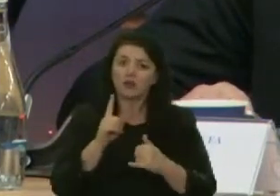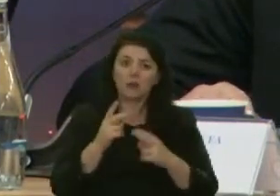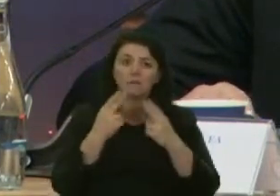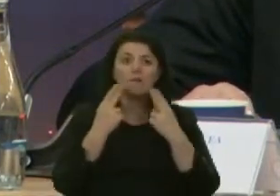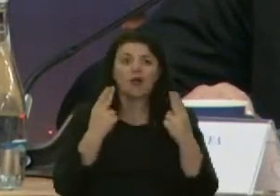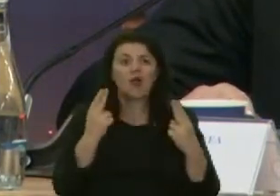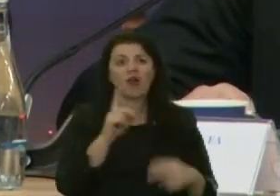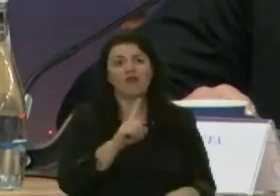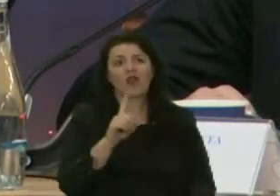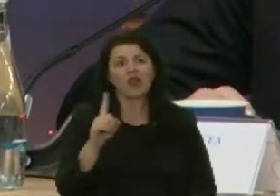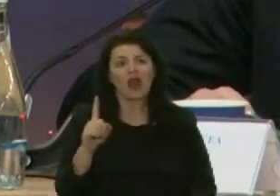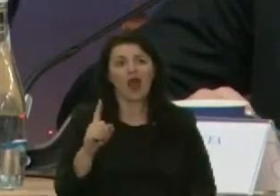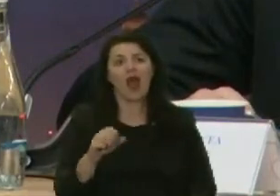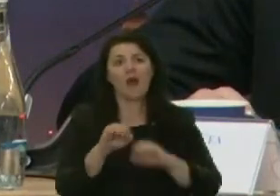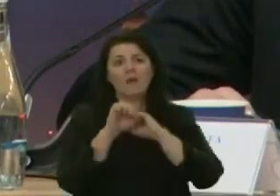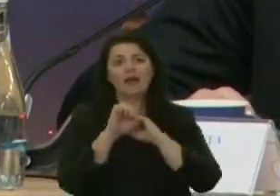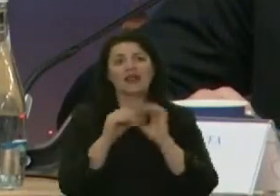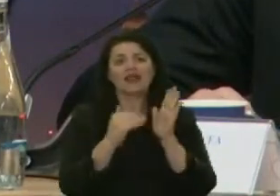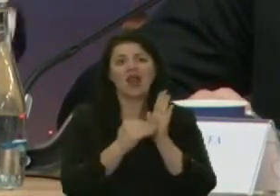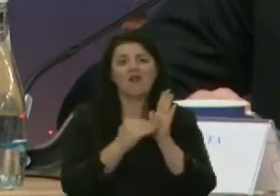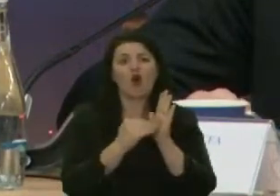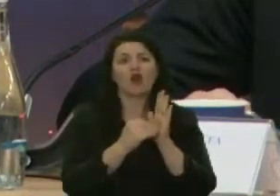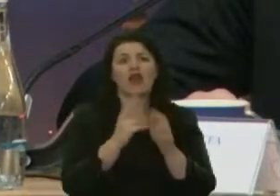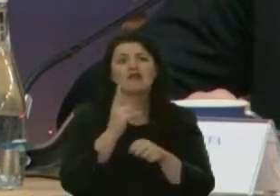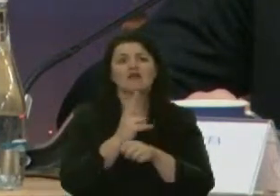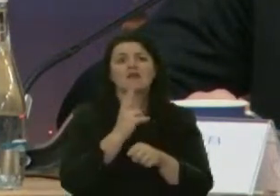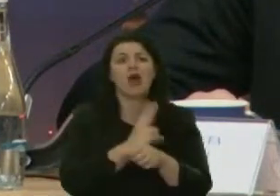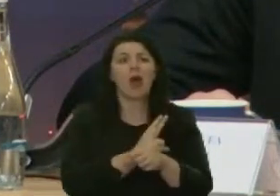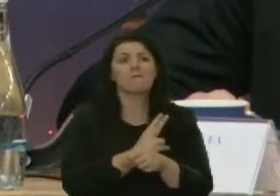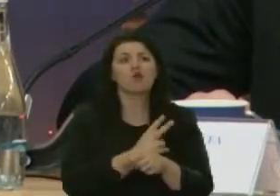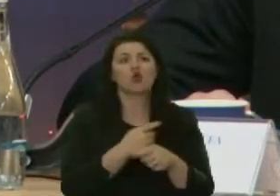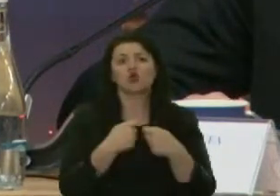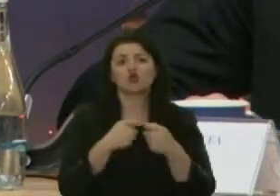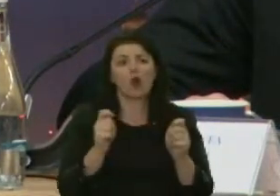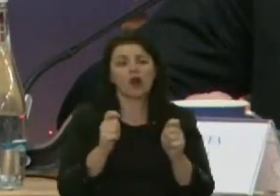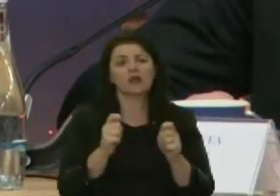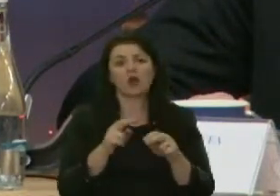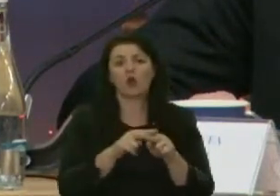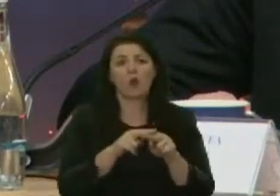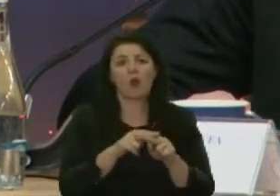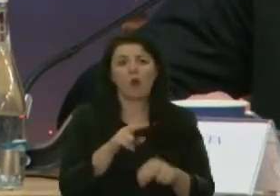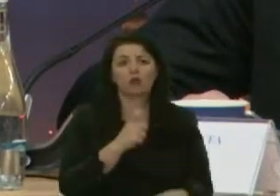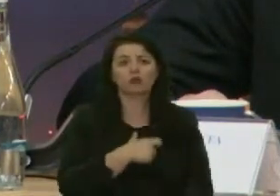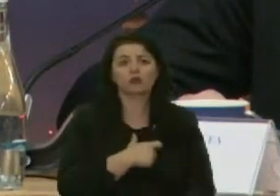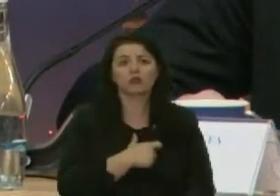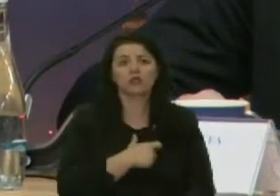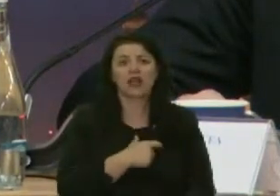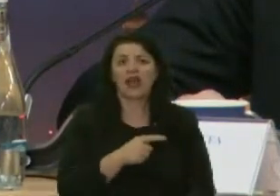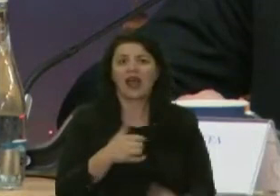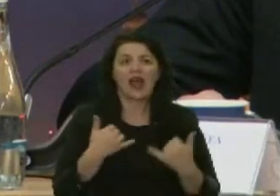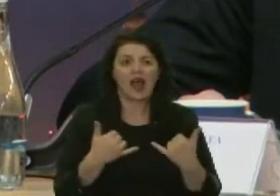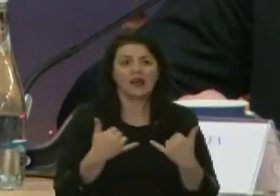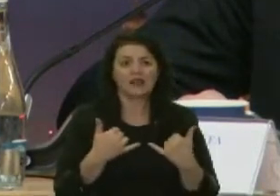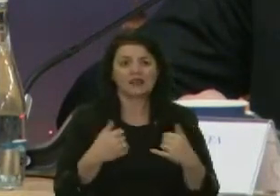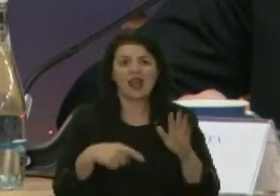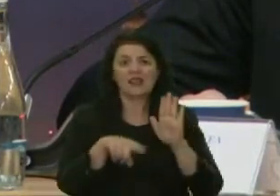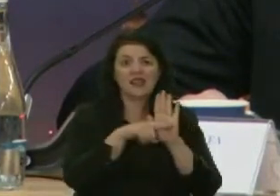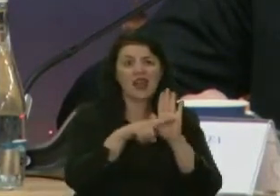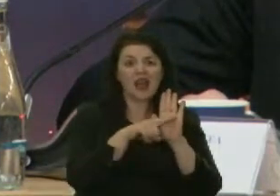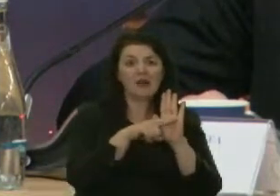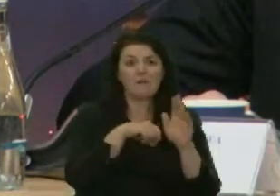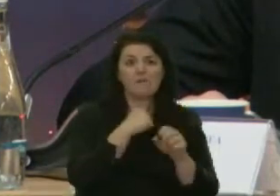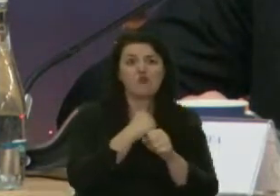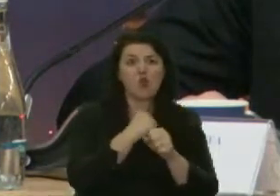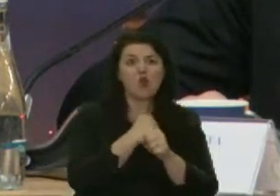au făcut fiecare și au apărat cum au putut nevoile și neamul din toate unghiurile de vedere cum au putut dar astăzi a nega munca unor